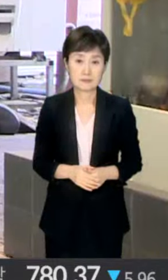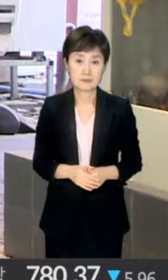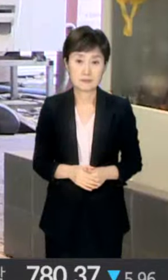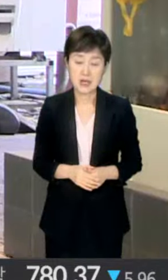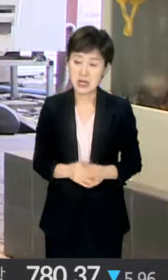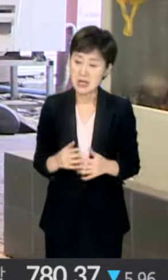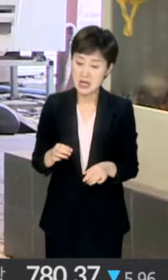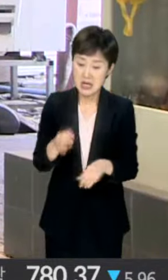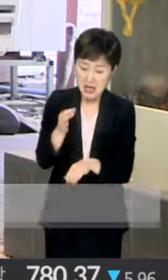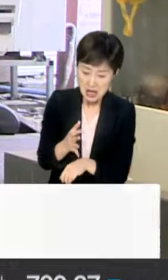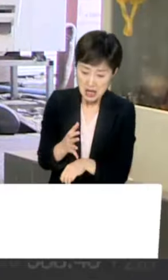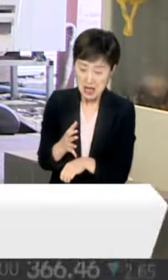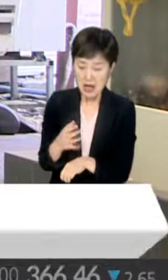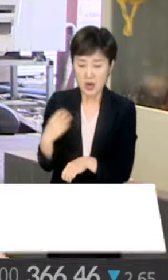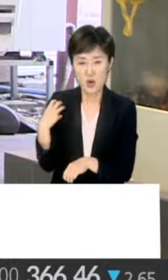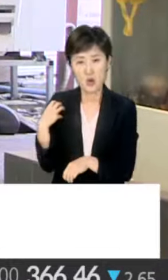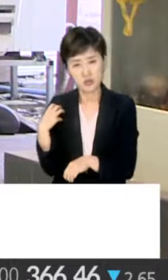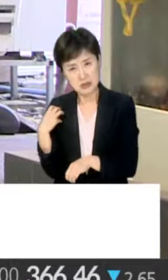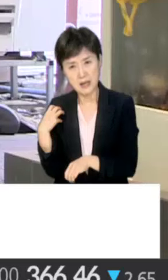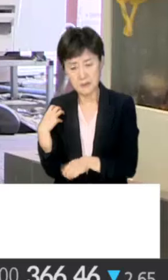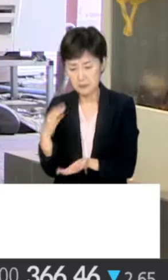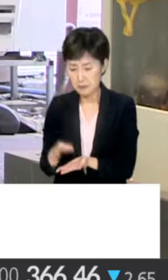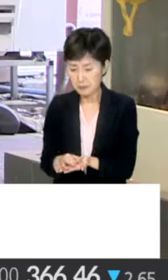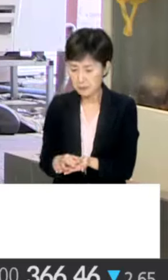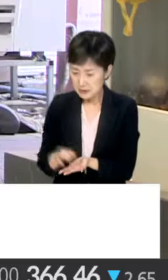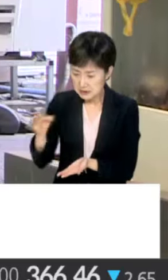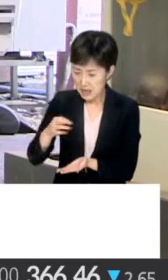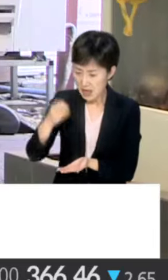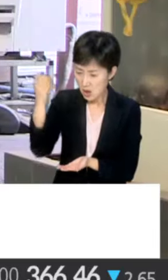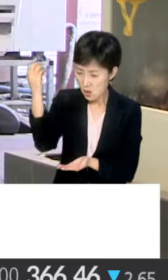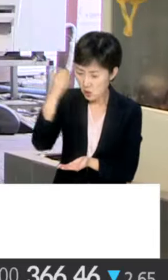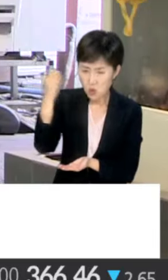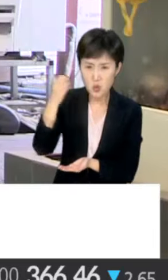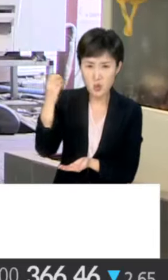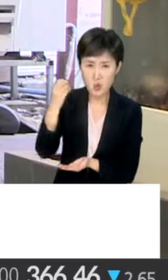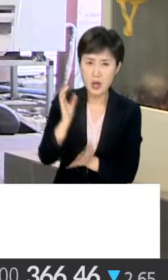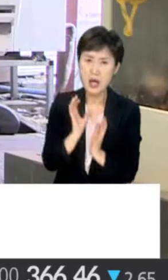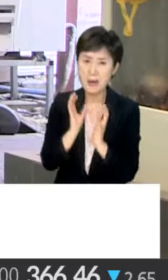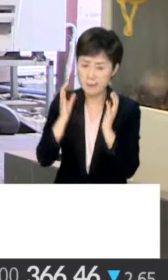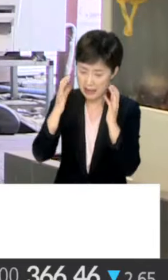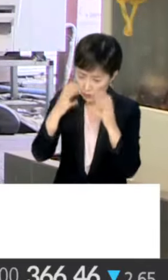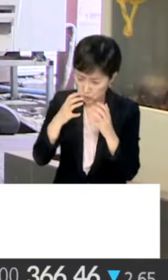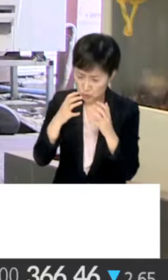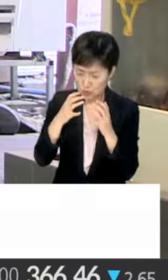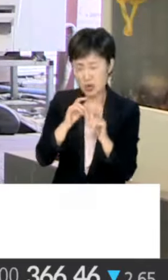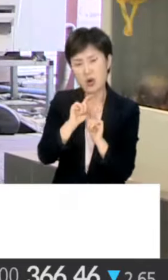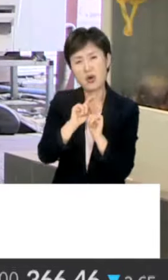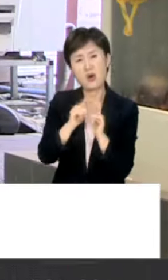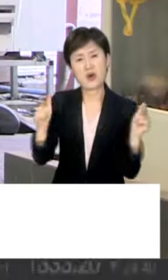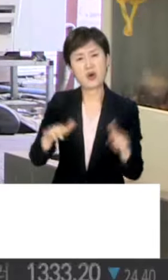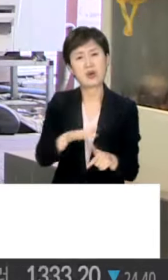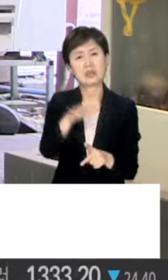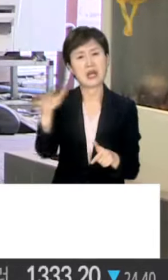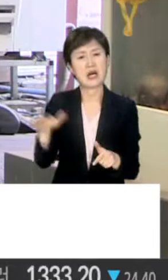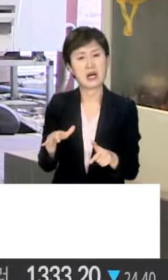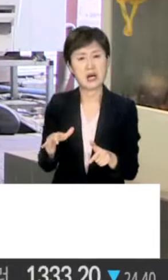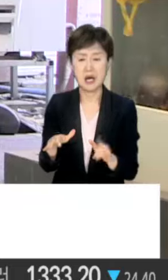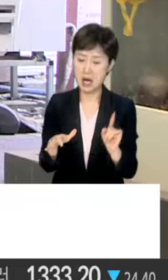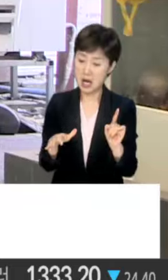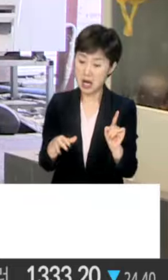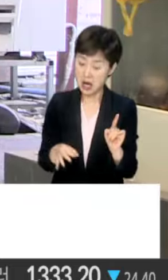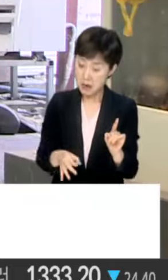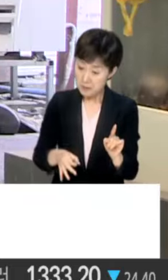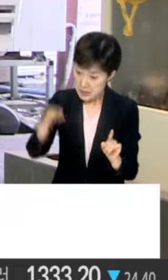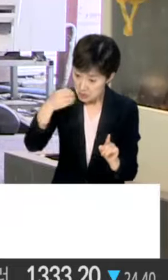너무 부담스럽죠. 많이 올라가지고 물가가 배추고 뭐고 배추 한 포기도 막